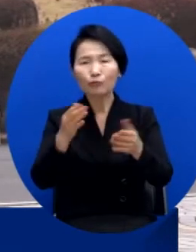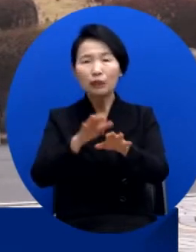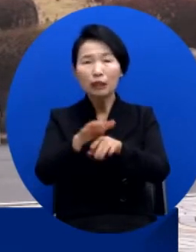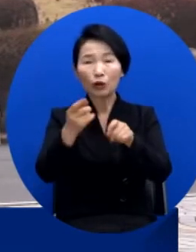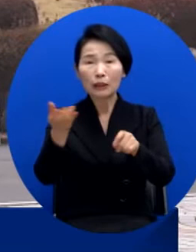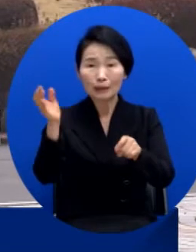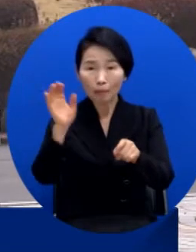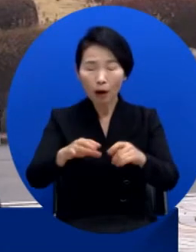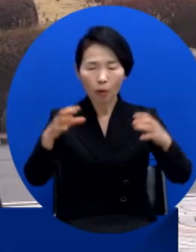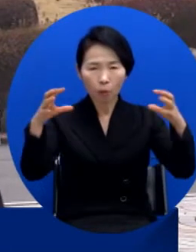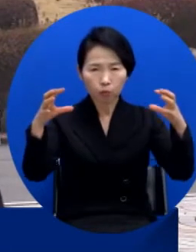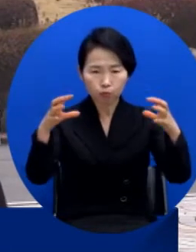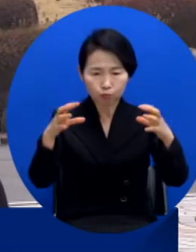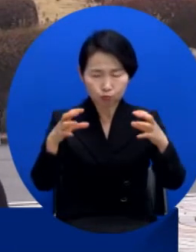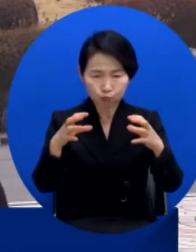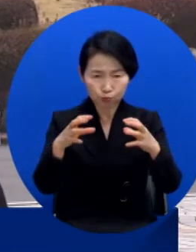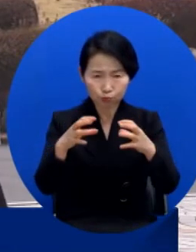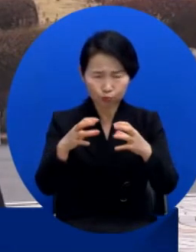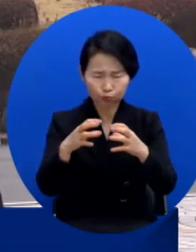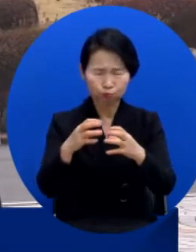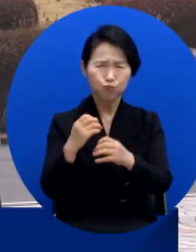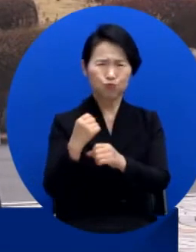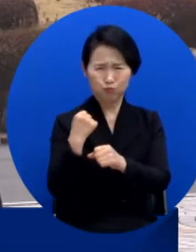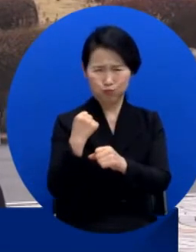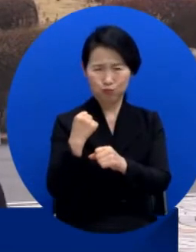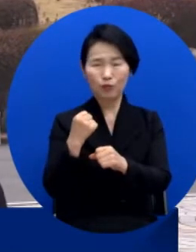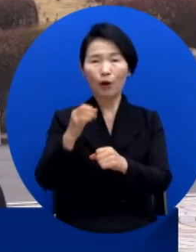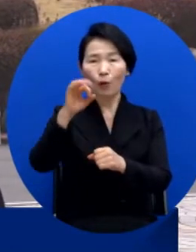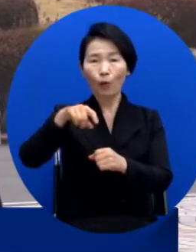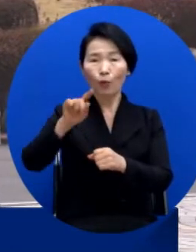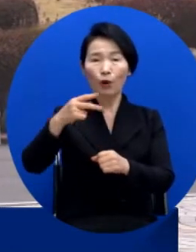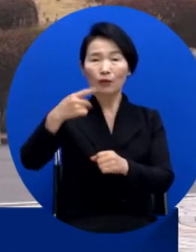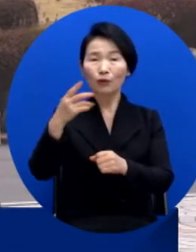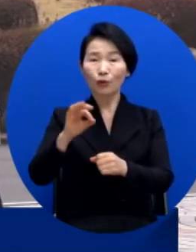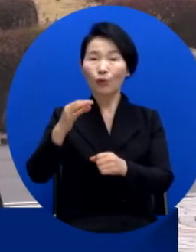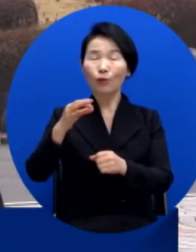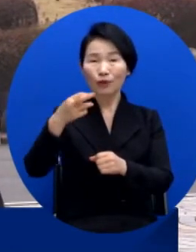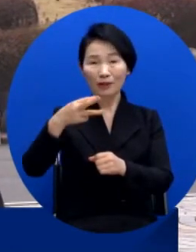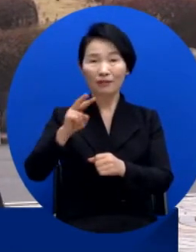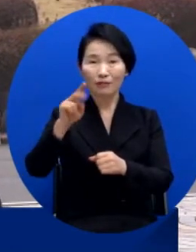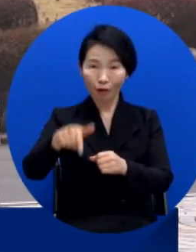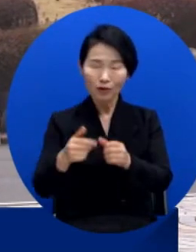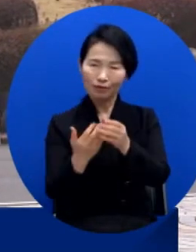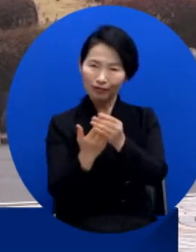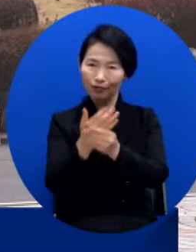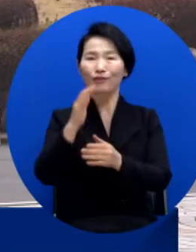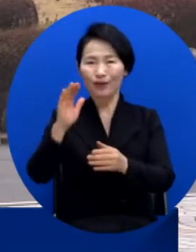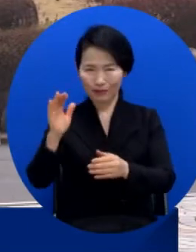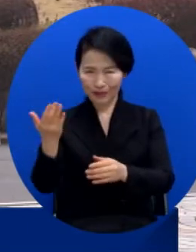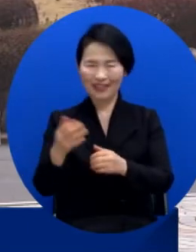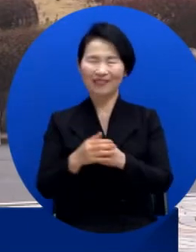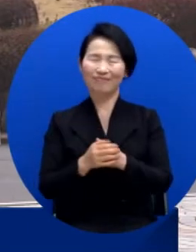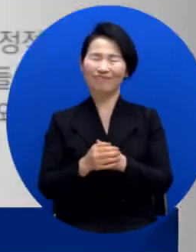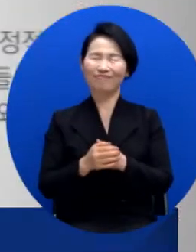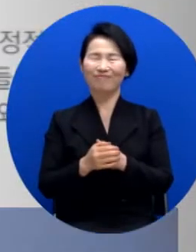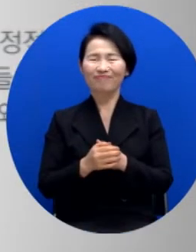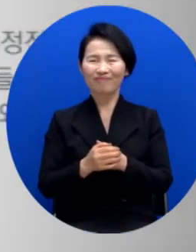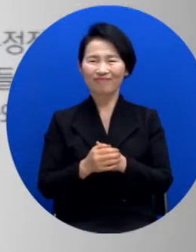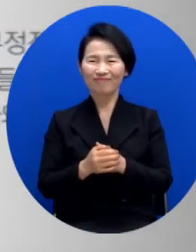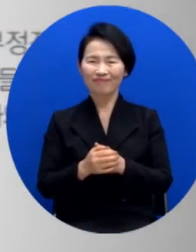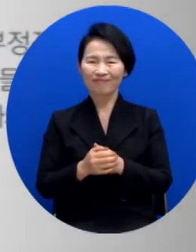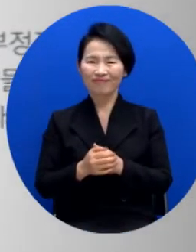큰 하나의 어떤 원동력을 동력을 일으킬 수 있다 나는 그런 것을 제가 또 보게 되었습니다